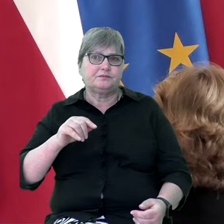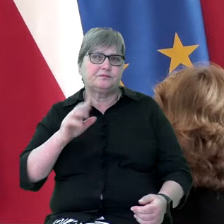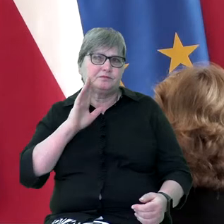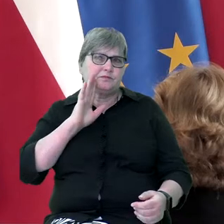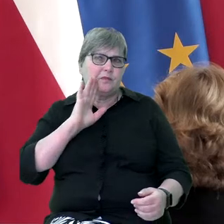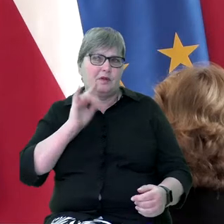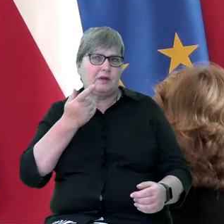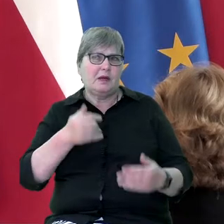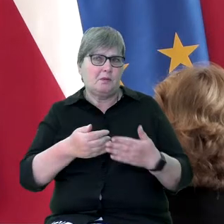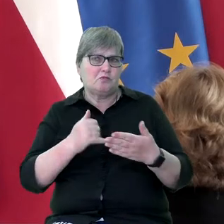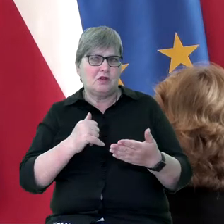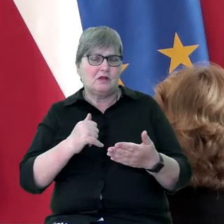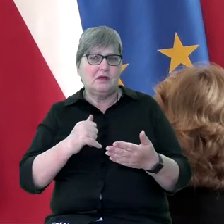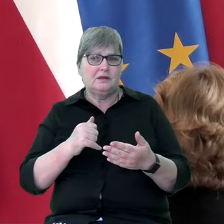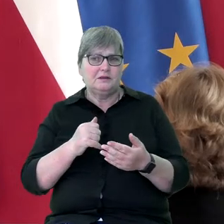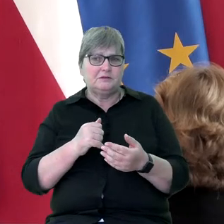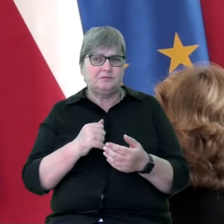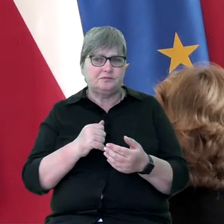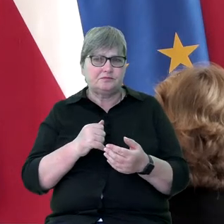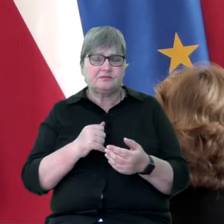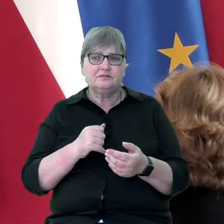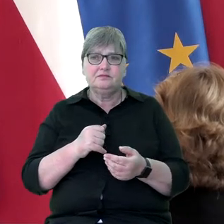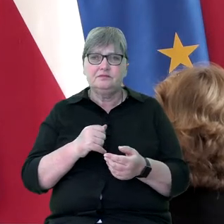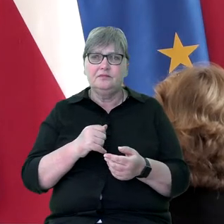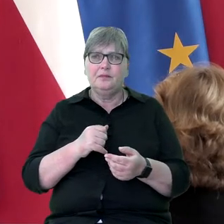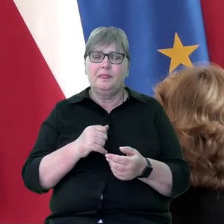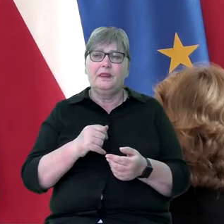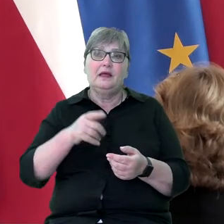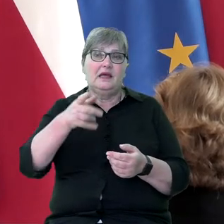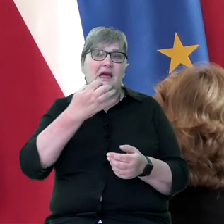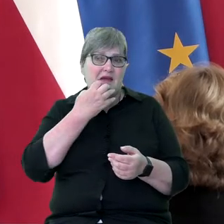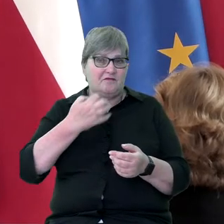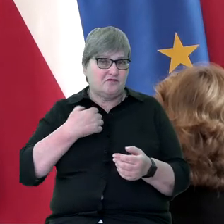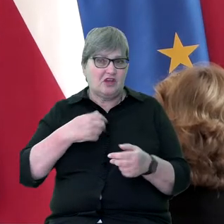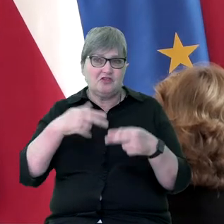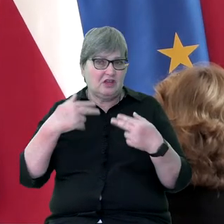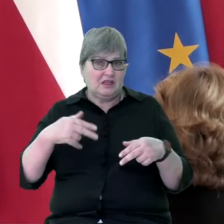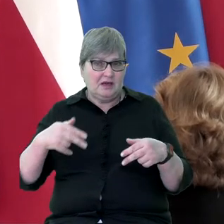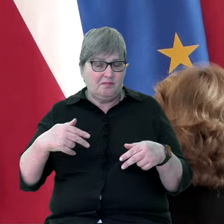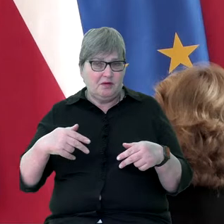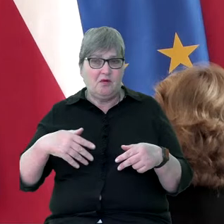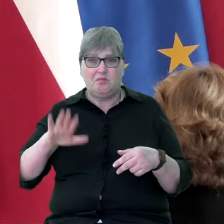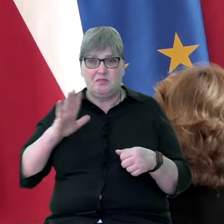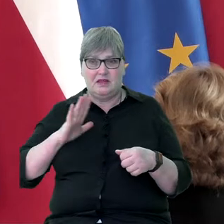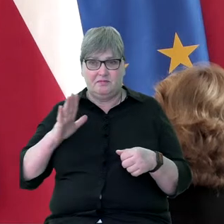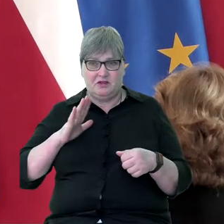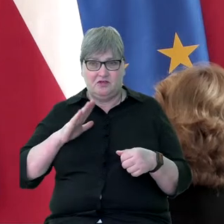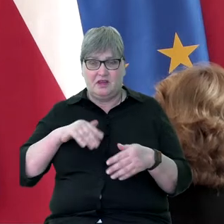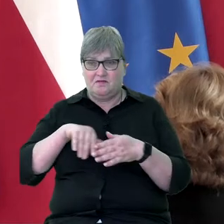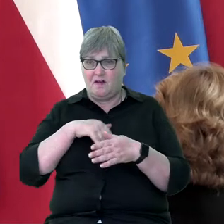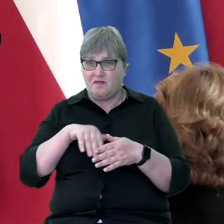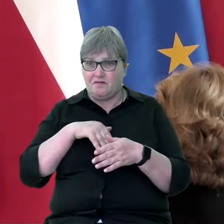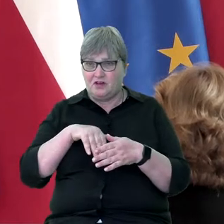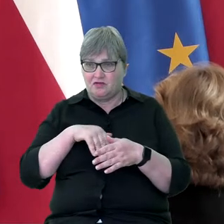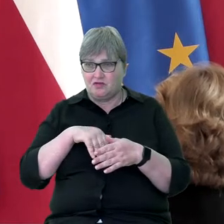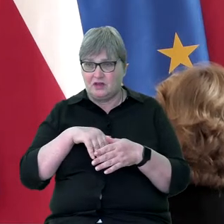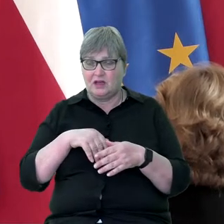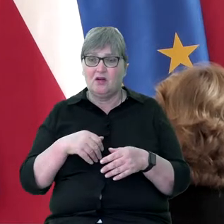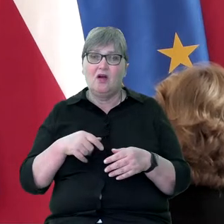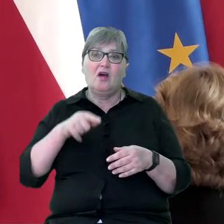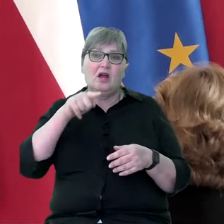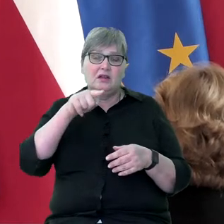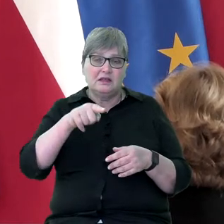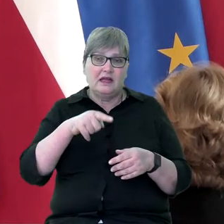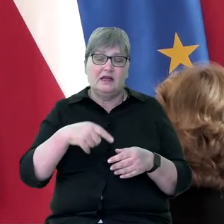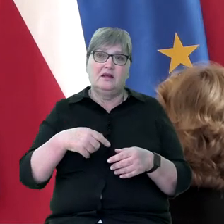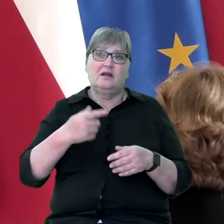nie było czegoś takiego jak Agencja Bezpieczeństwa Wewnętrznego, tylko struktury podobne były częścią normalnych urzędów wojewódzkich,